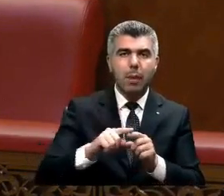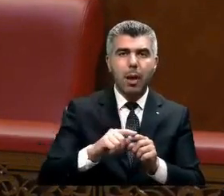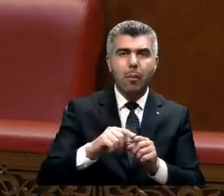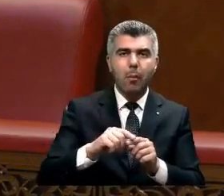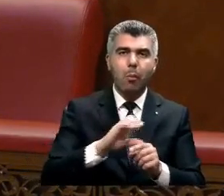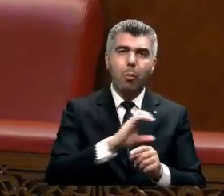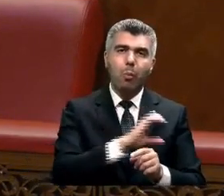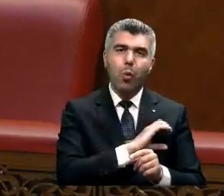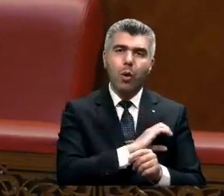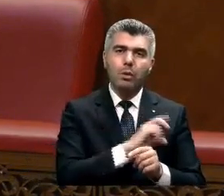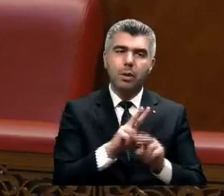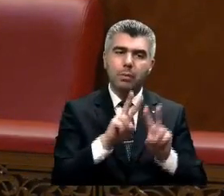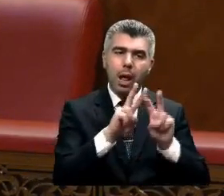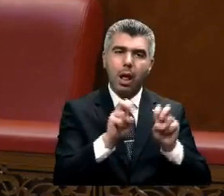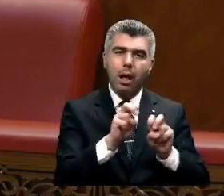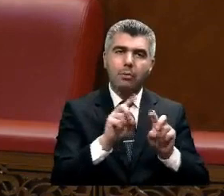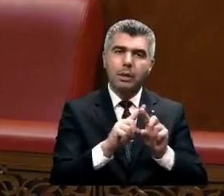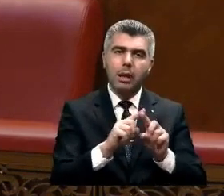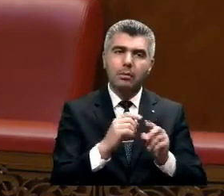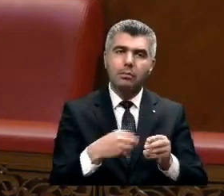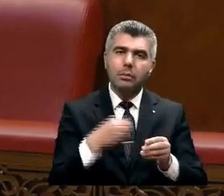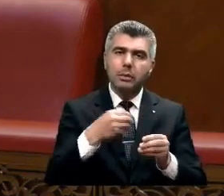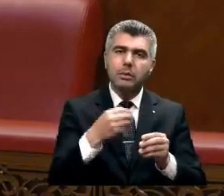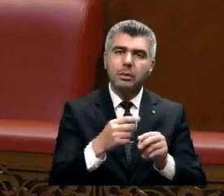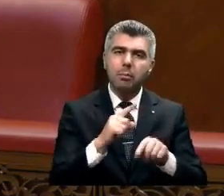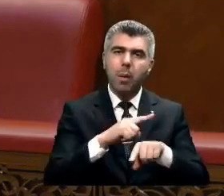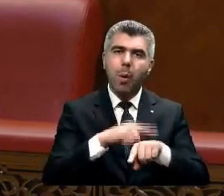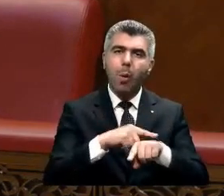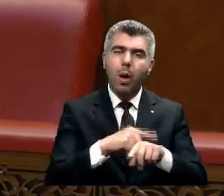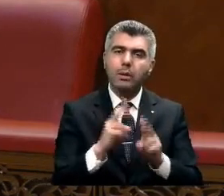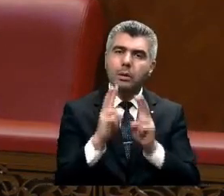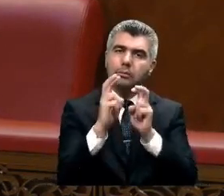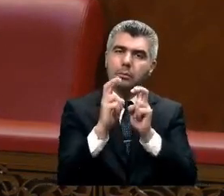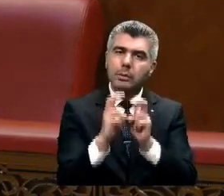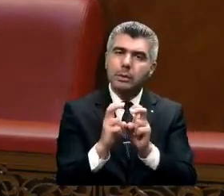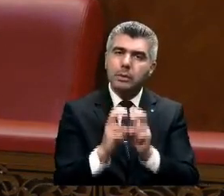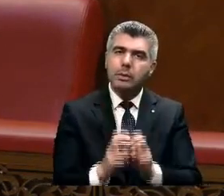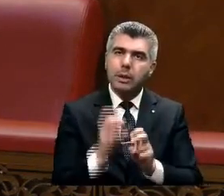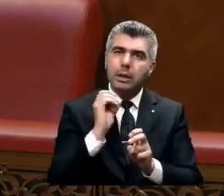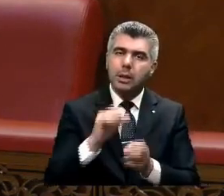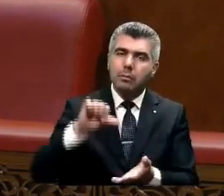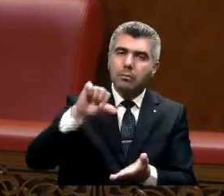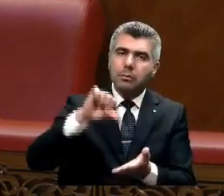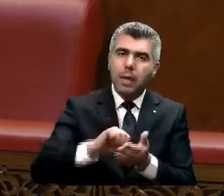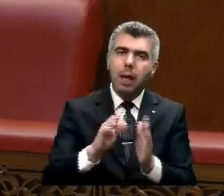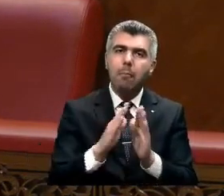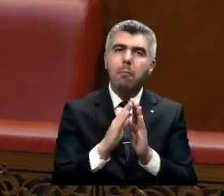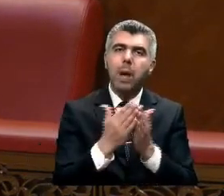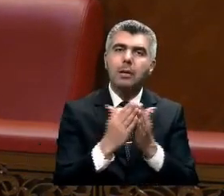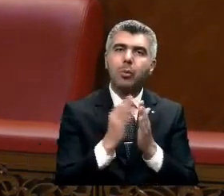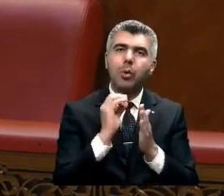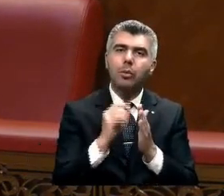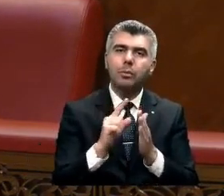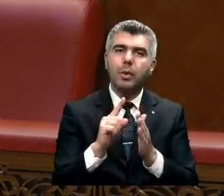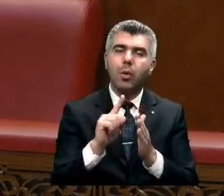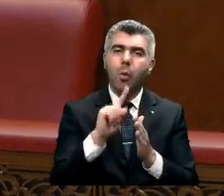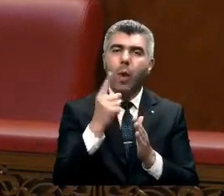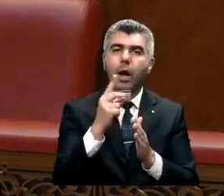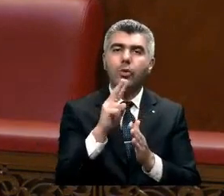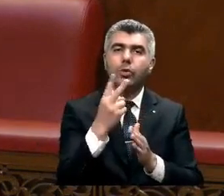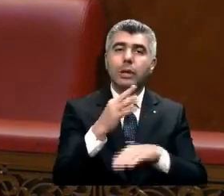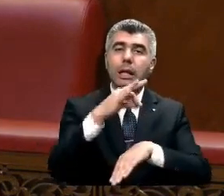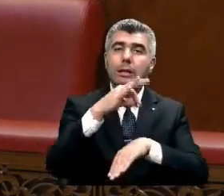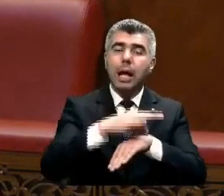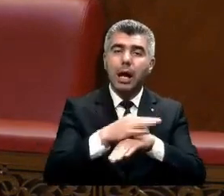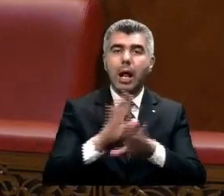وتقليص متوسط وقت الانتظار قبل الوصول الى مكاتب ختم الجوازات على مستوى منطقه الوصول من 21 دقيقه الى